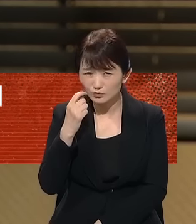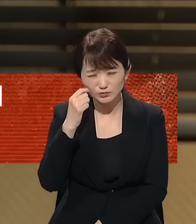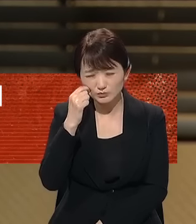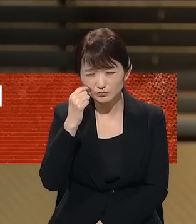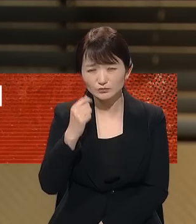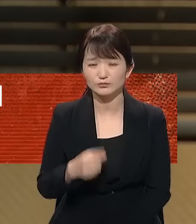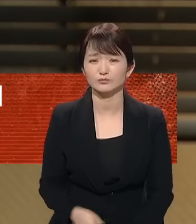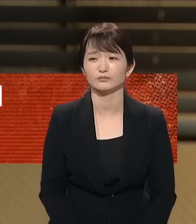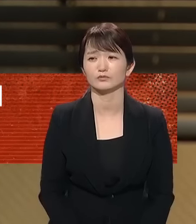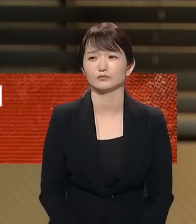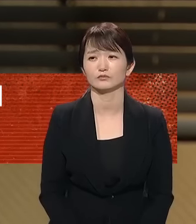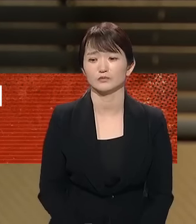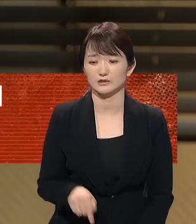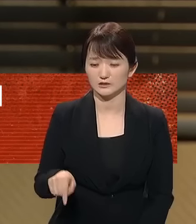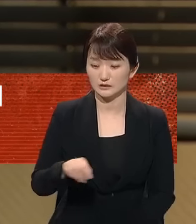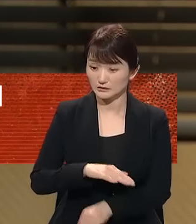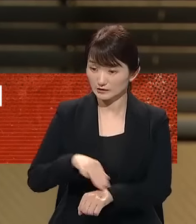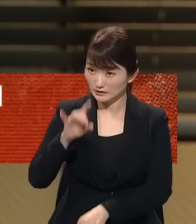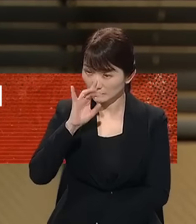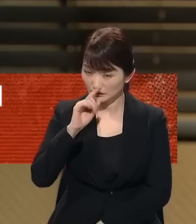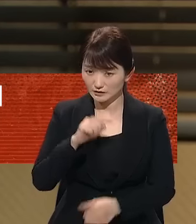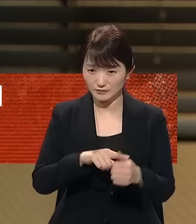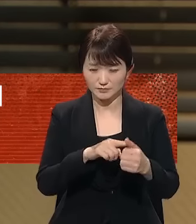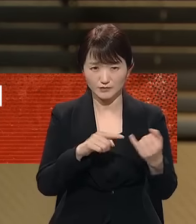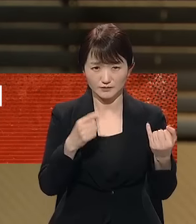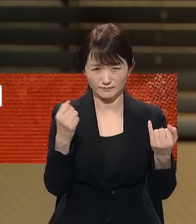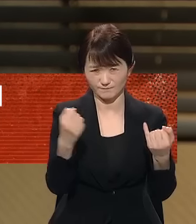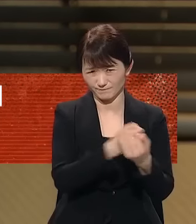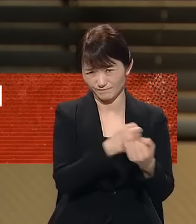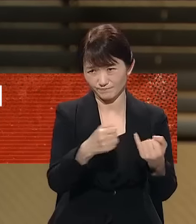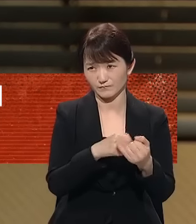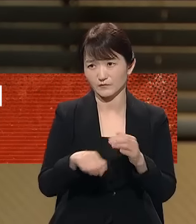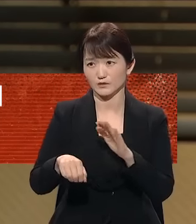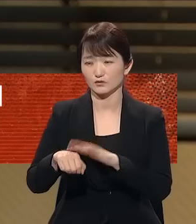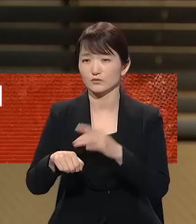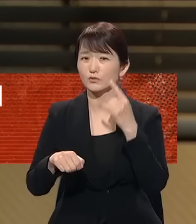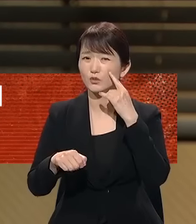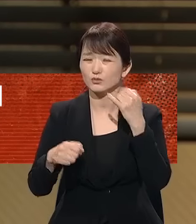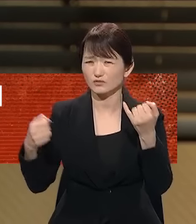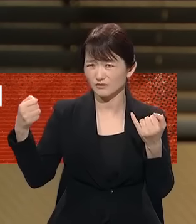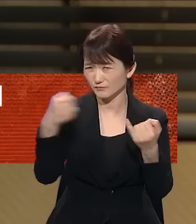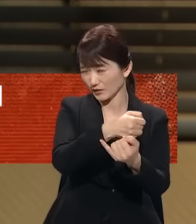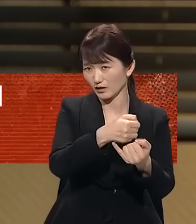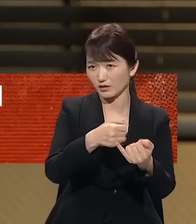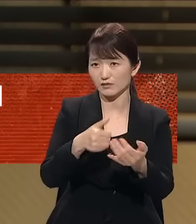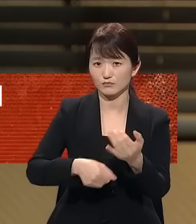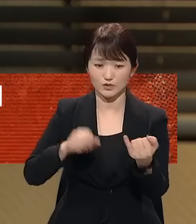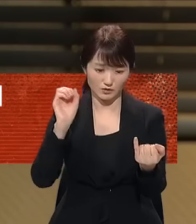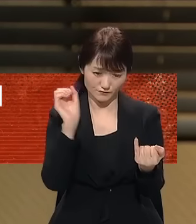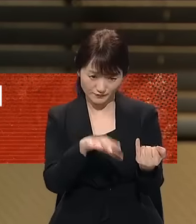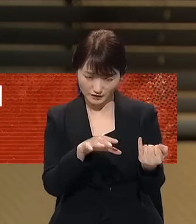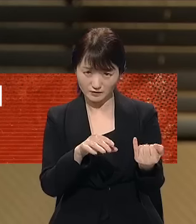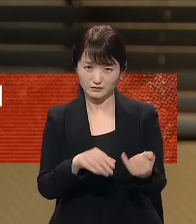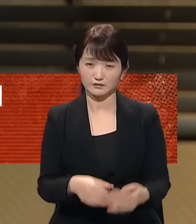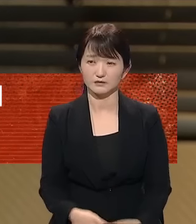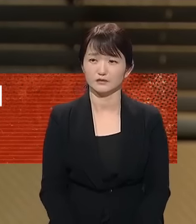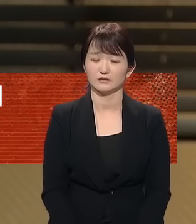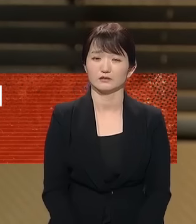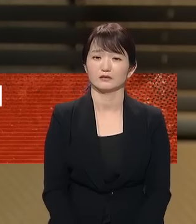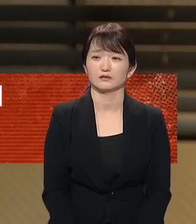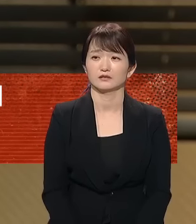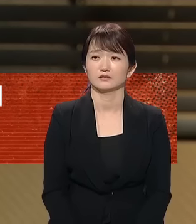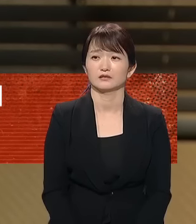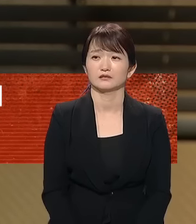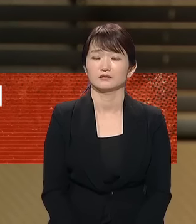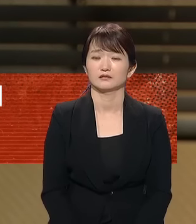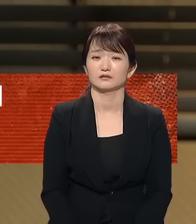안 되면 일단 폭행이 벌어졌는데 주먹으로 광대를 후려치거나 뭐 물건을 던지거나 이렇게 폭행을 일삼았다고 합니다.